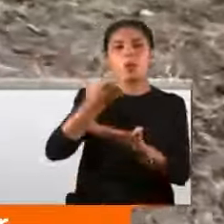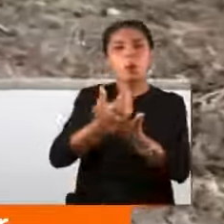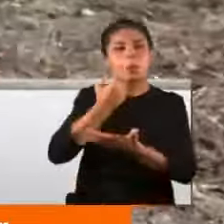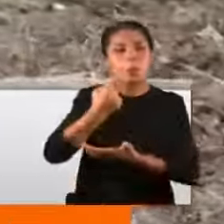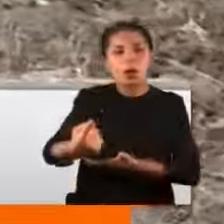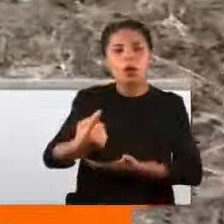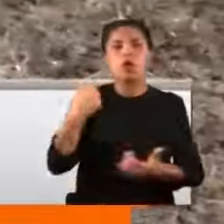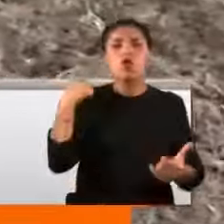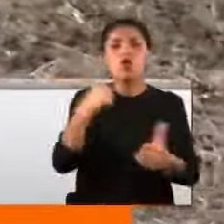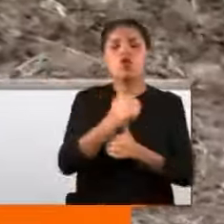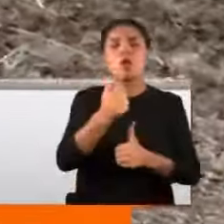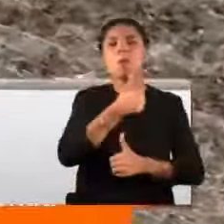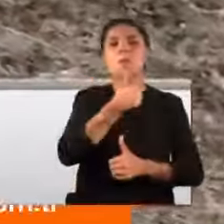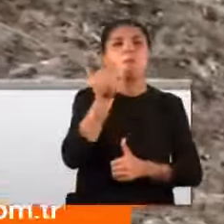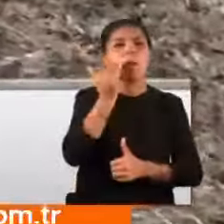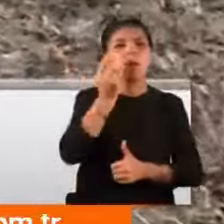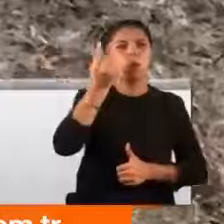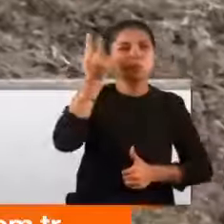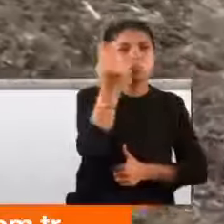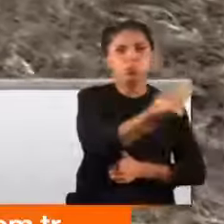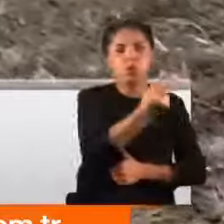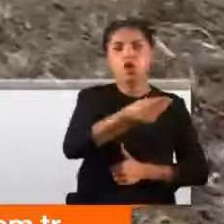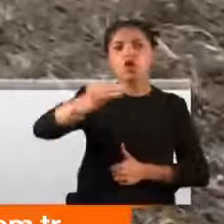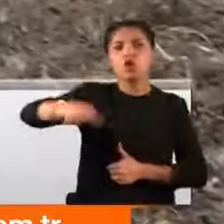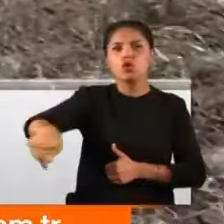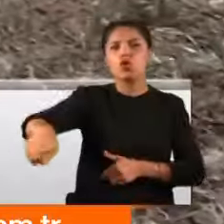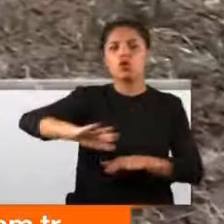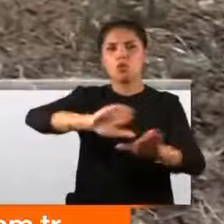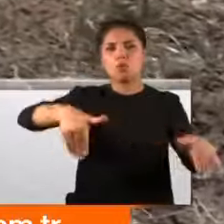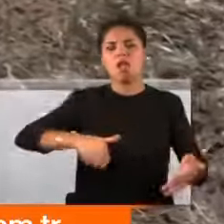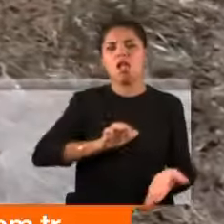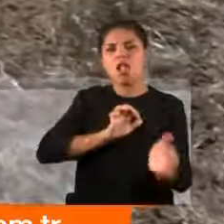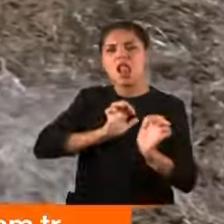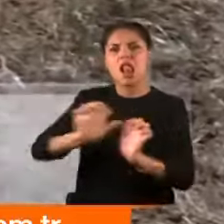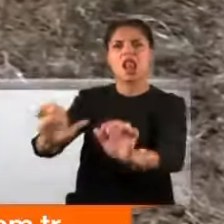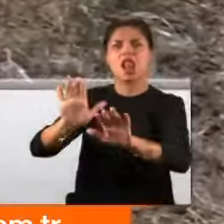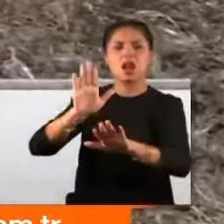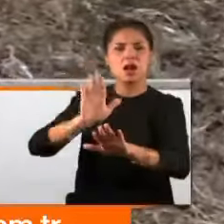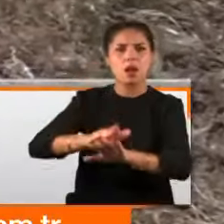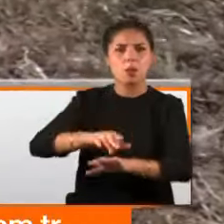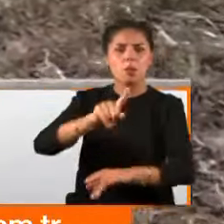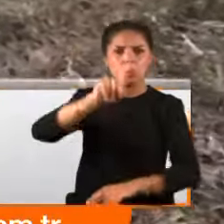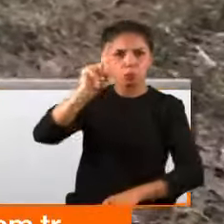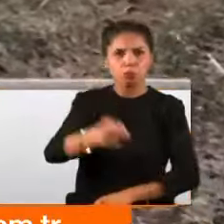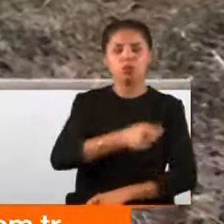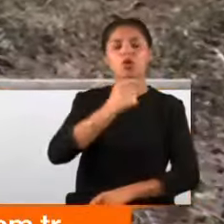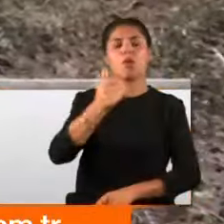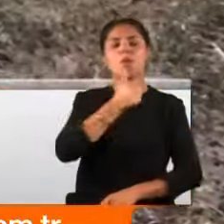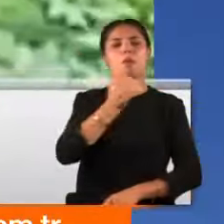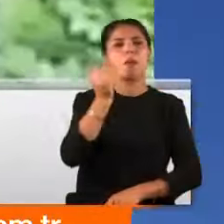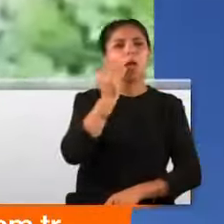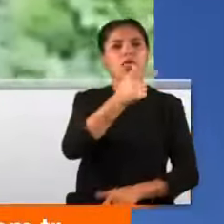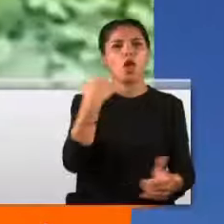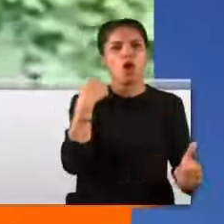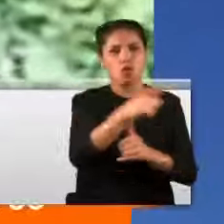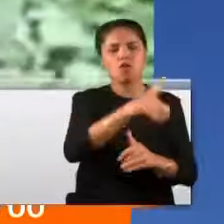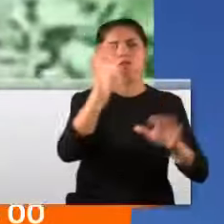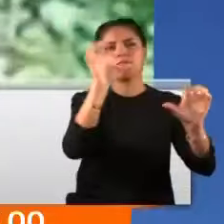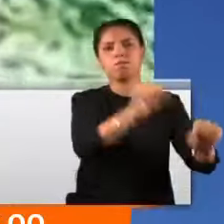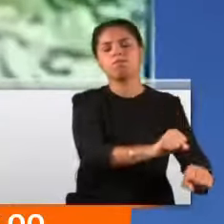iki yaşındaki çocuğu balkondan tutarak aşağıya attığı görüntüler üzerinde üvey babaanne tutuklanarak cezaevine gönderildi.